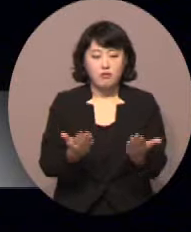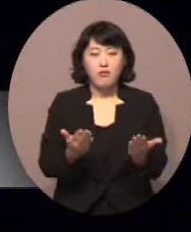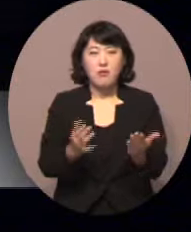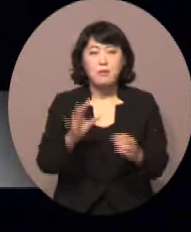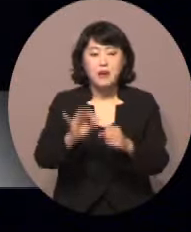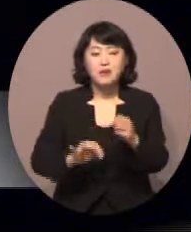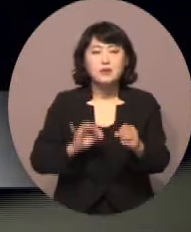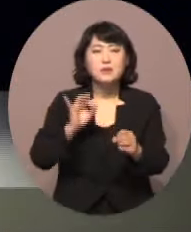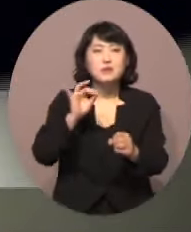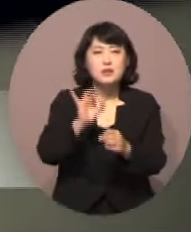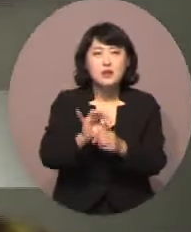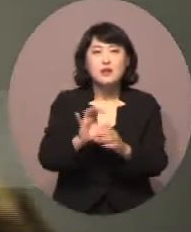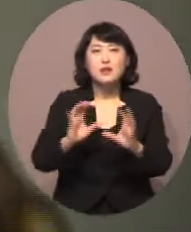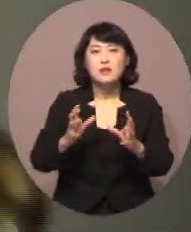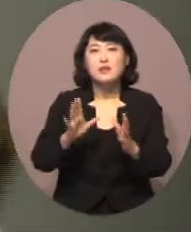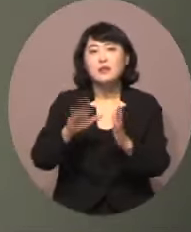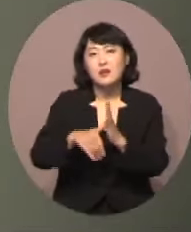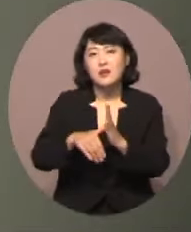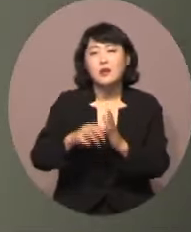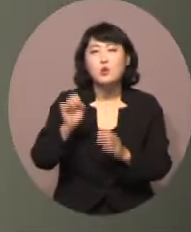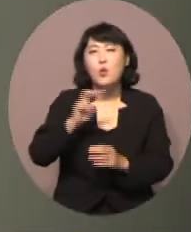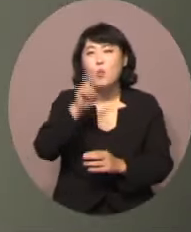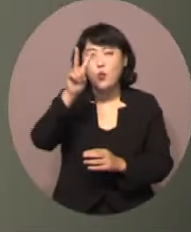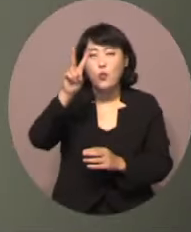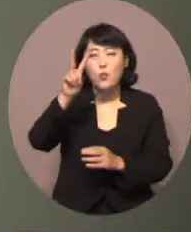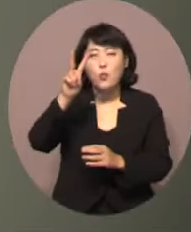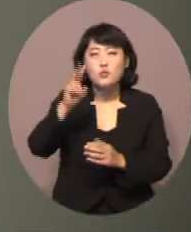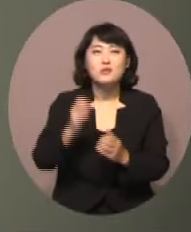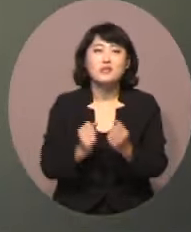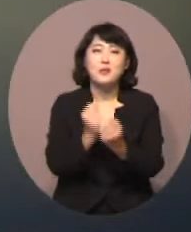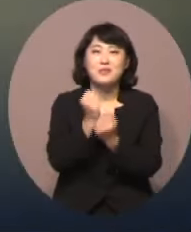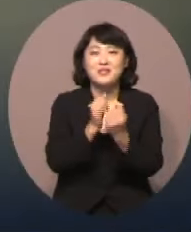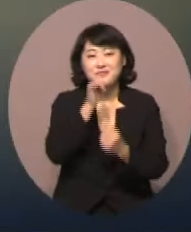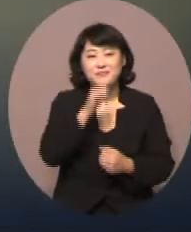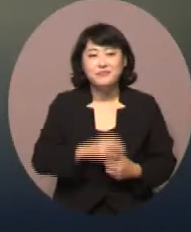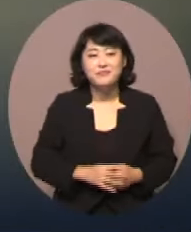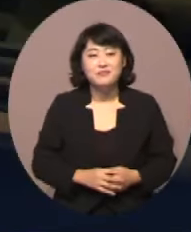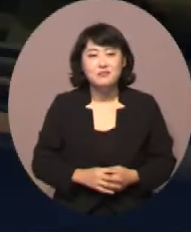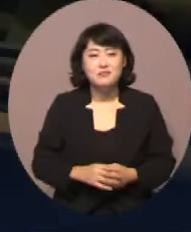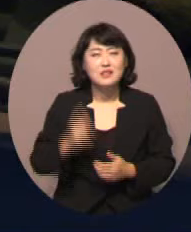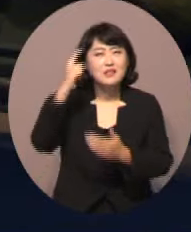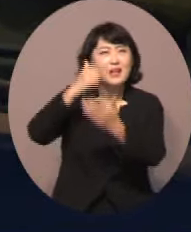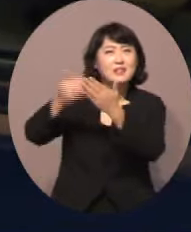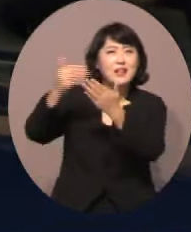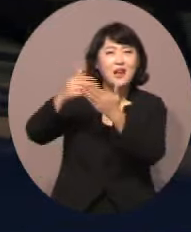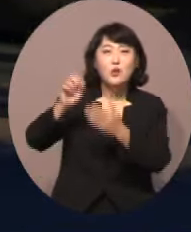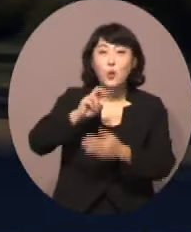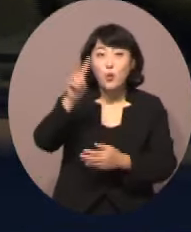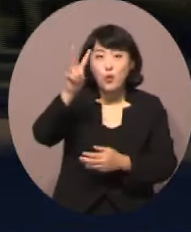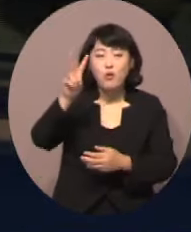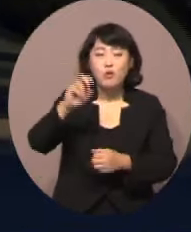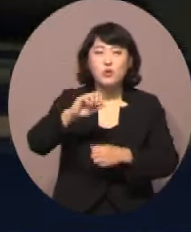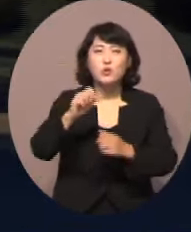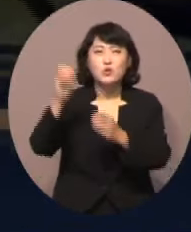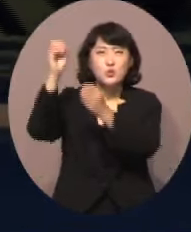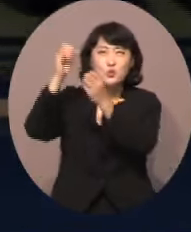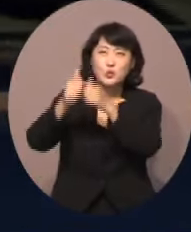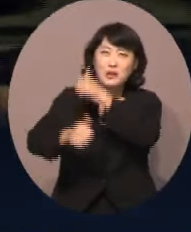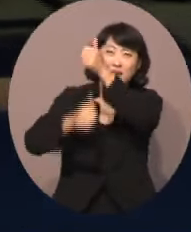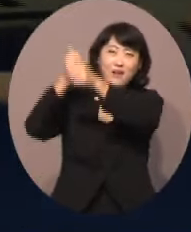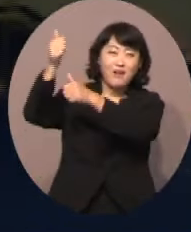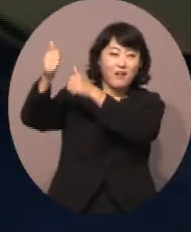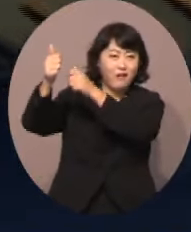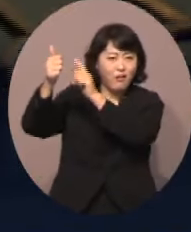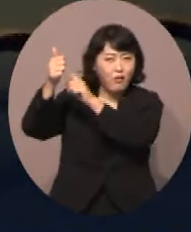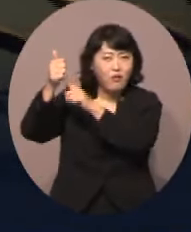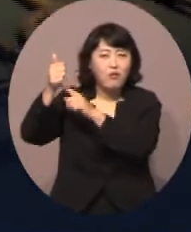문화에 깃든 용을 소개합니다. 상상의 동물인 용을 우리 조상들은 어떻게